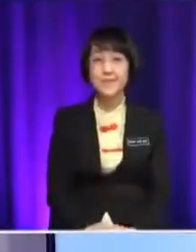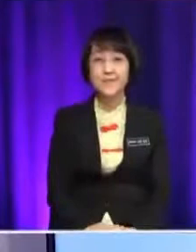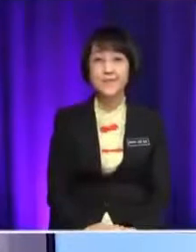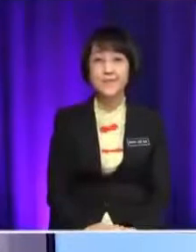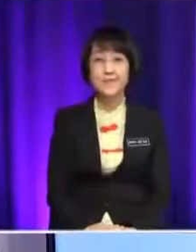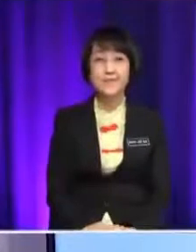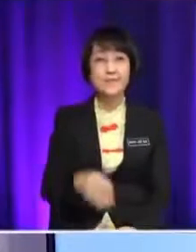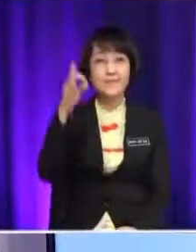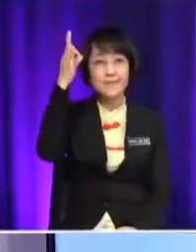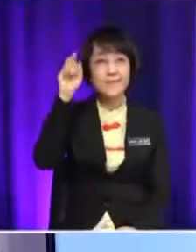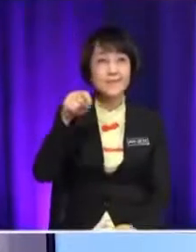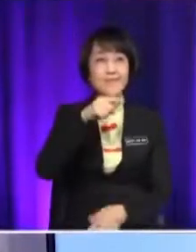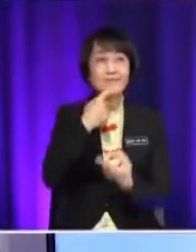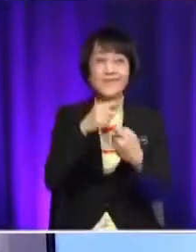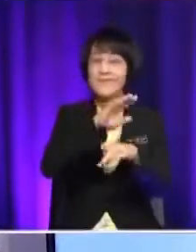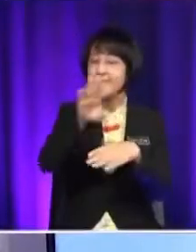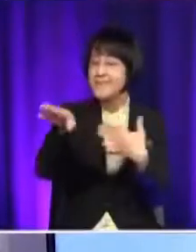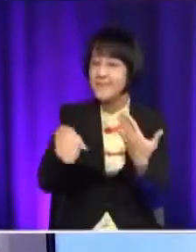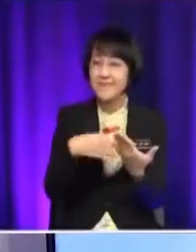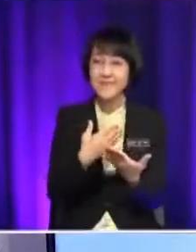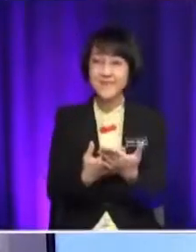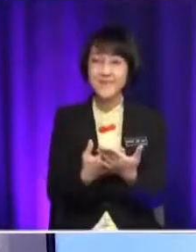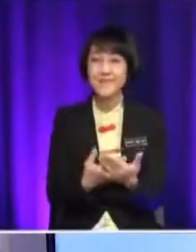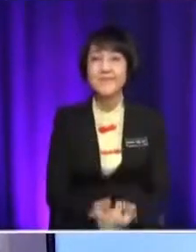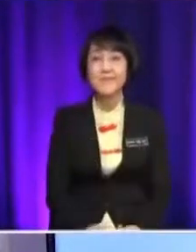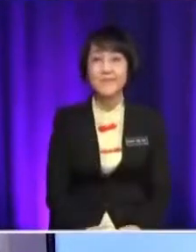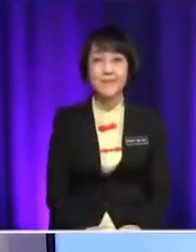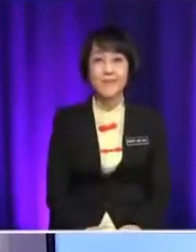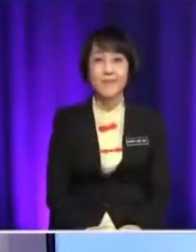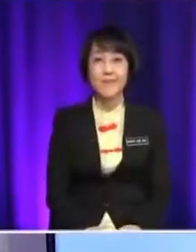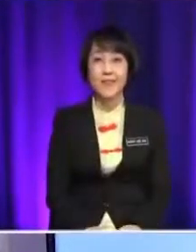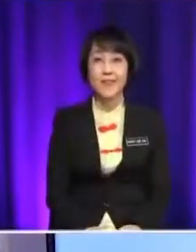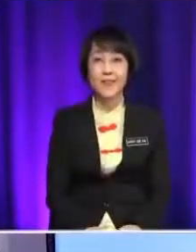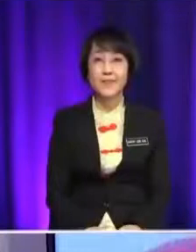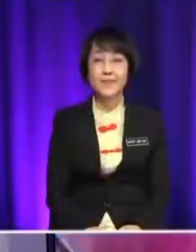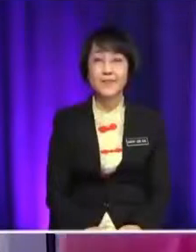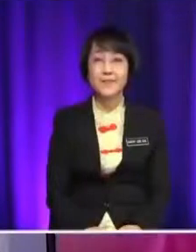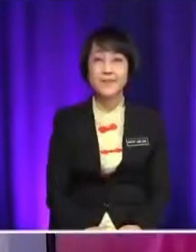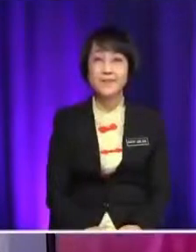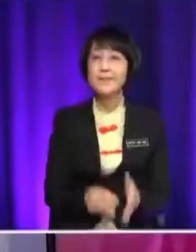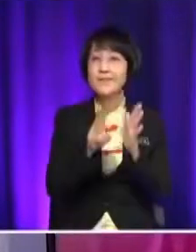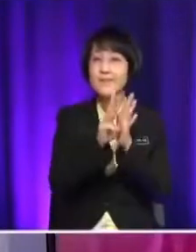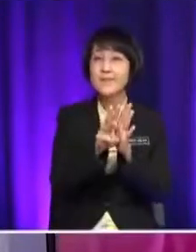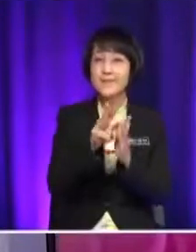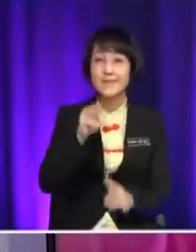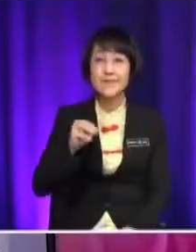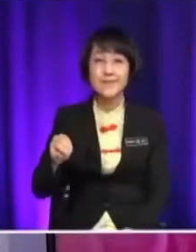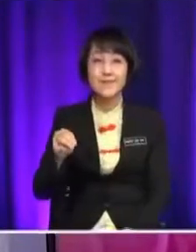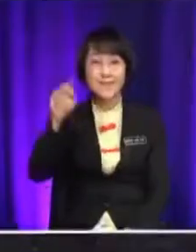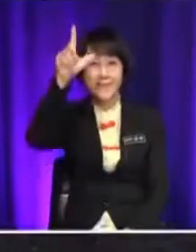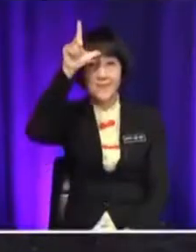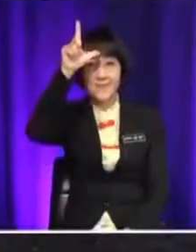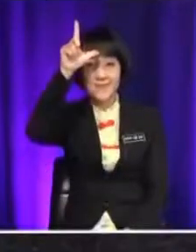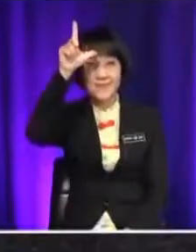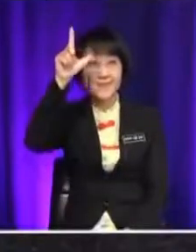jawab semua sekali. Boleh cikgu eh? Boleh boleh. Okey Faizrin. Boleh. Satu-satunya wakil murid lelaki. Faiz tak buka